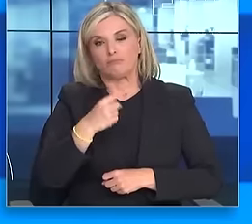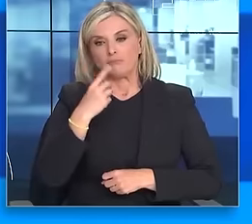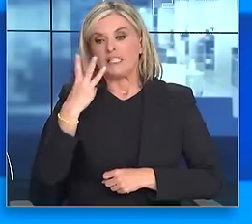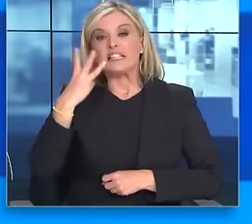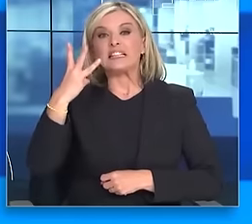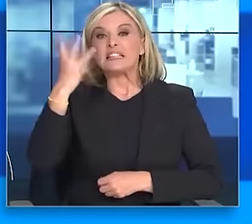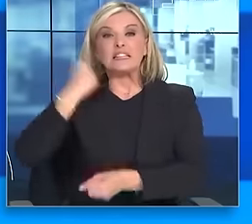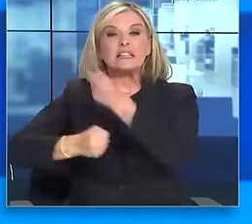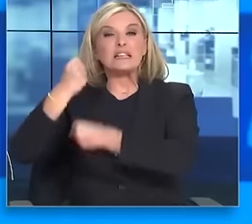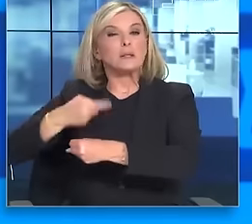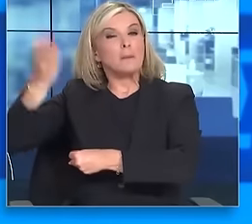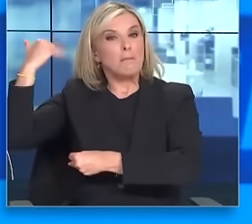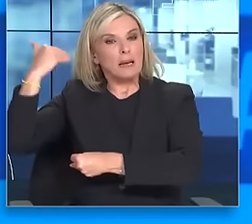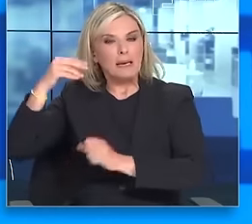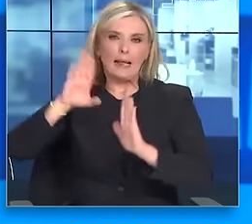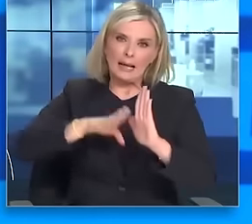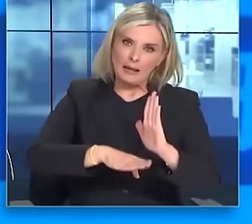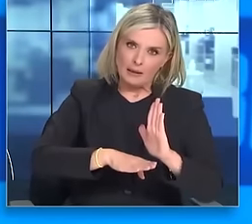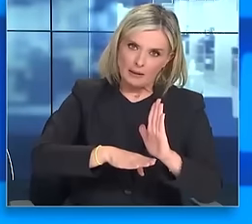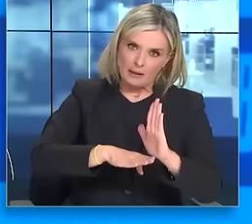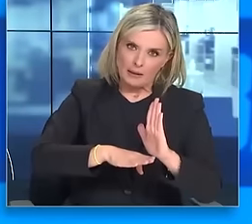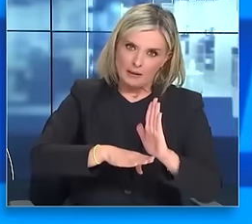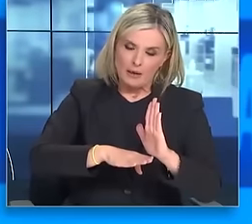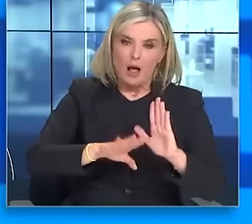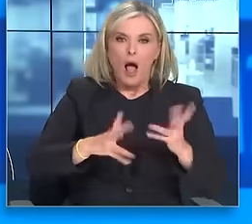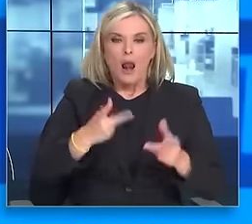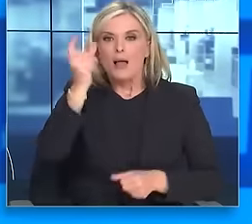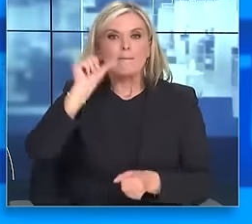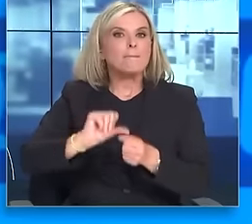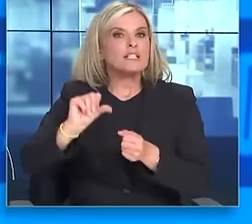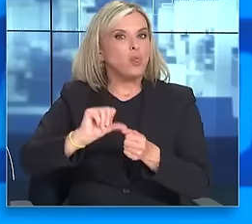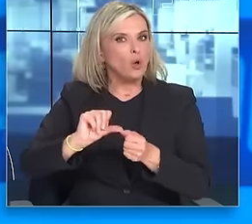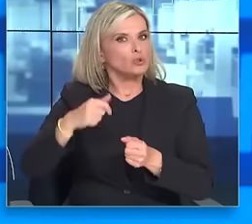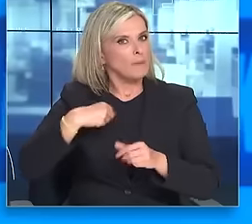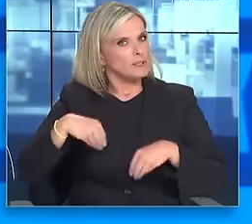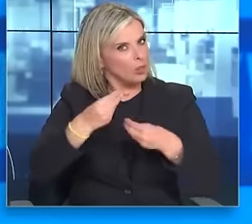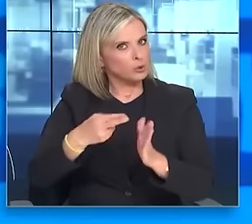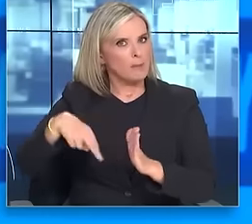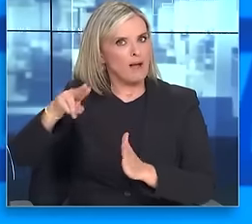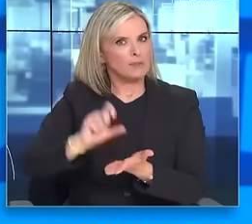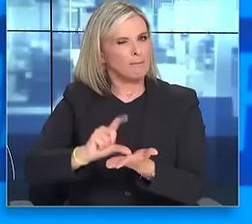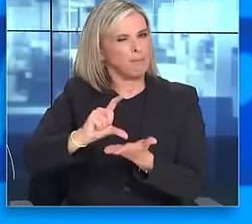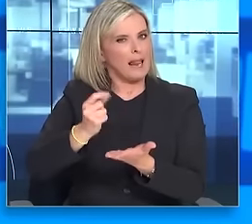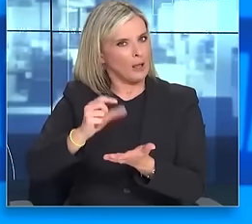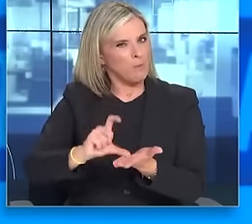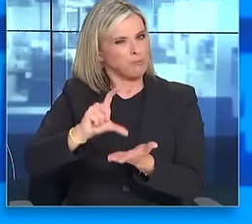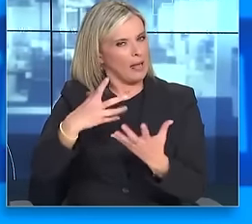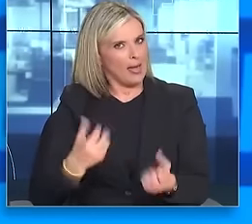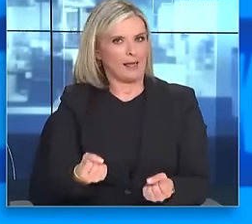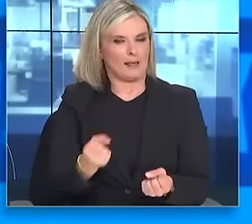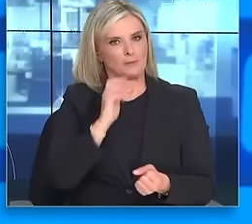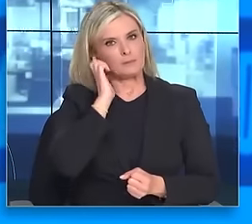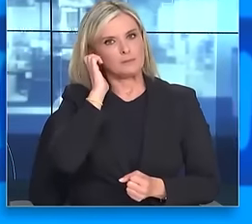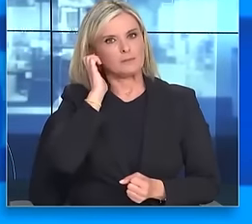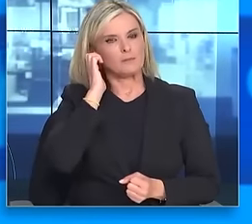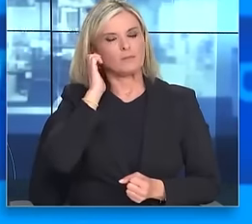είναι υψηλότεροι όμως. Θα έρθω στους μισθούς στη συνέχεια, γιατί δεν θέλω να παραγνωρίσω το θέμα των τιμών. Τι βλέπουμε, τι αρχίζουμε